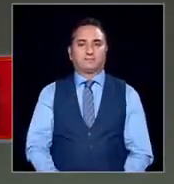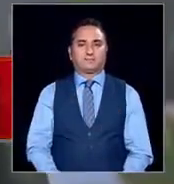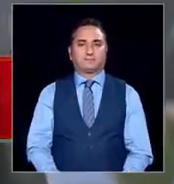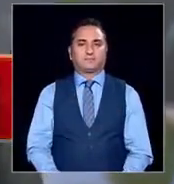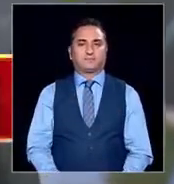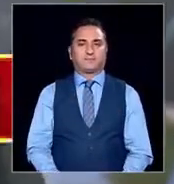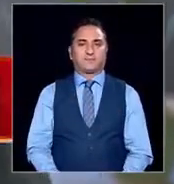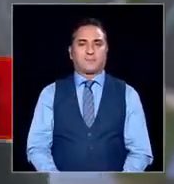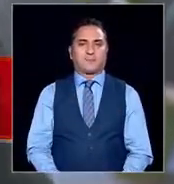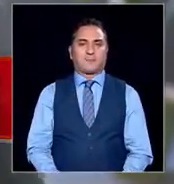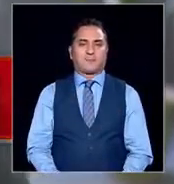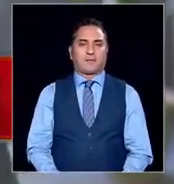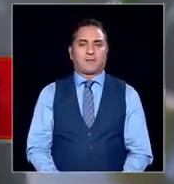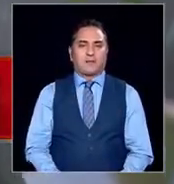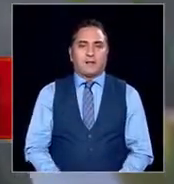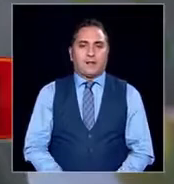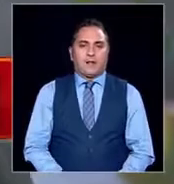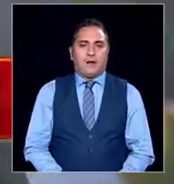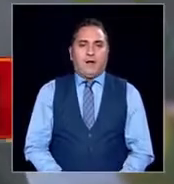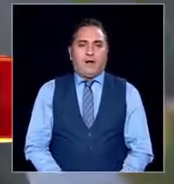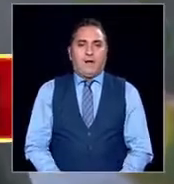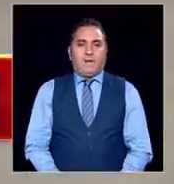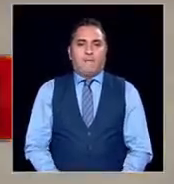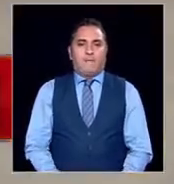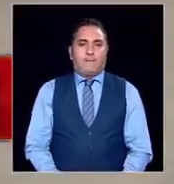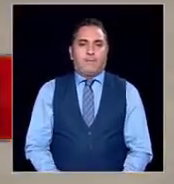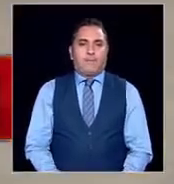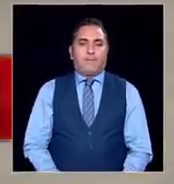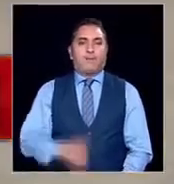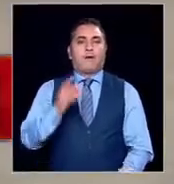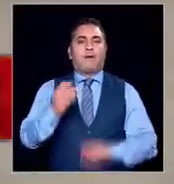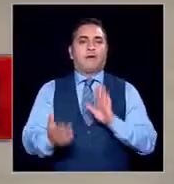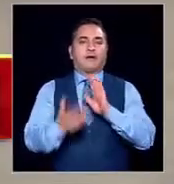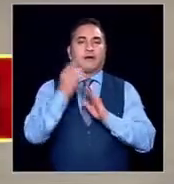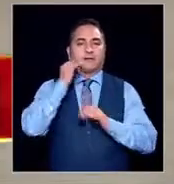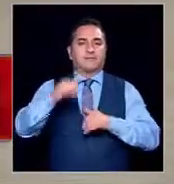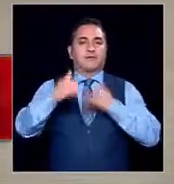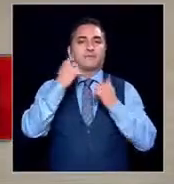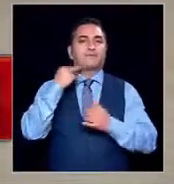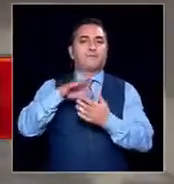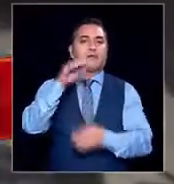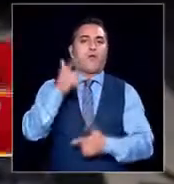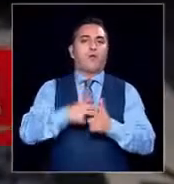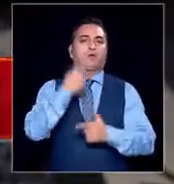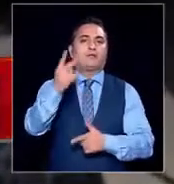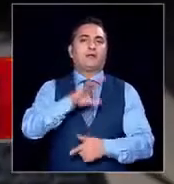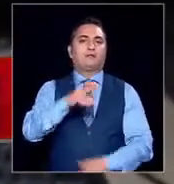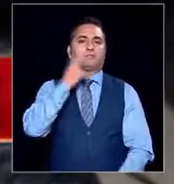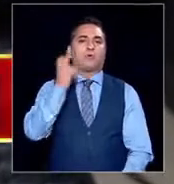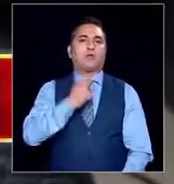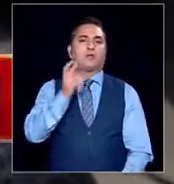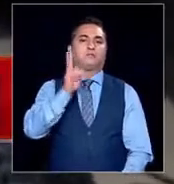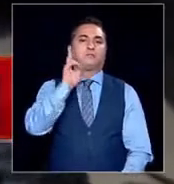üzere Google'dan aradım ve Google'dan bana bu numara çıktı. Ama karşısına çıkan o numara otele değil,